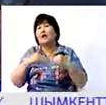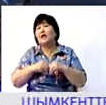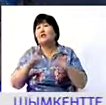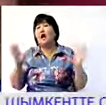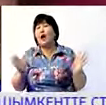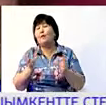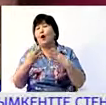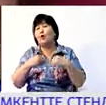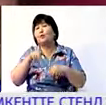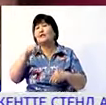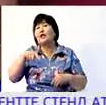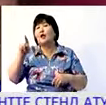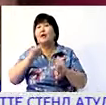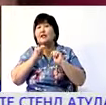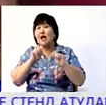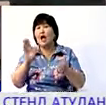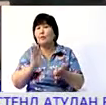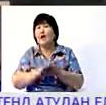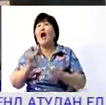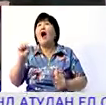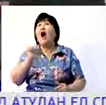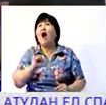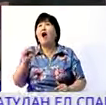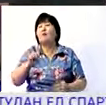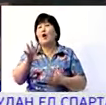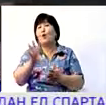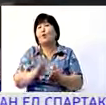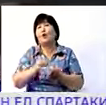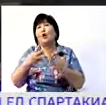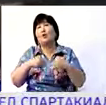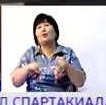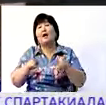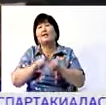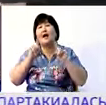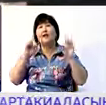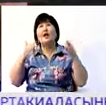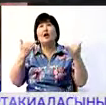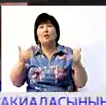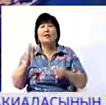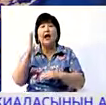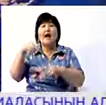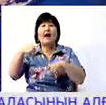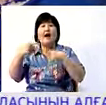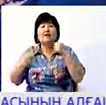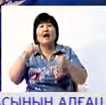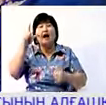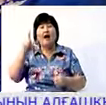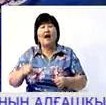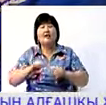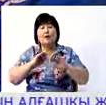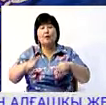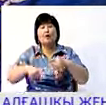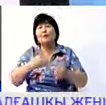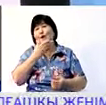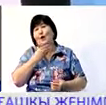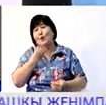қамқор отбасы номинациясымен марапатталса, Айтбаевтар өнегелі отбасы атанды. Міне, ағаш жапырағымен, адам ұрпағымен